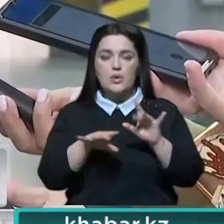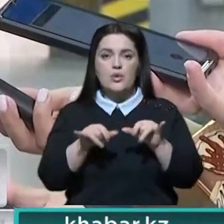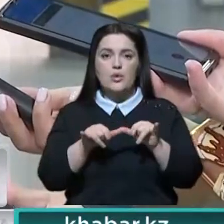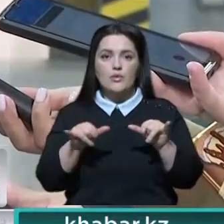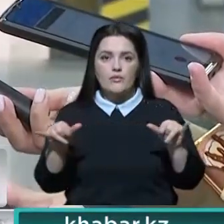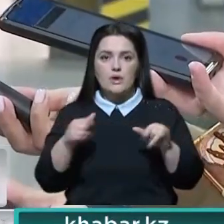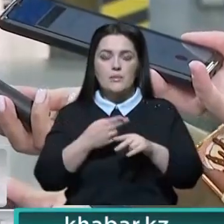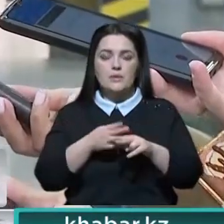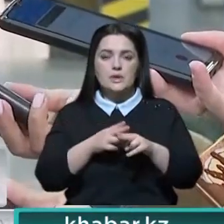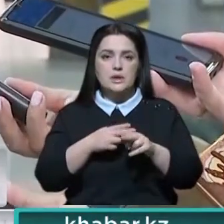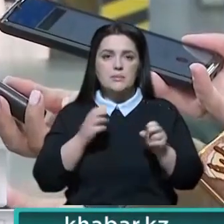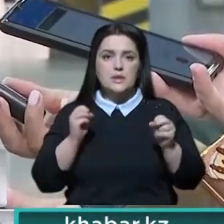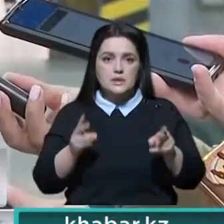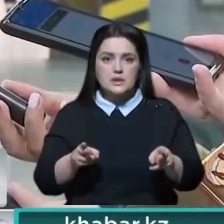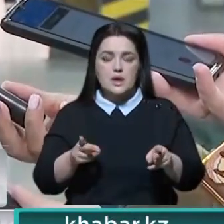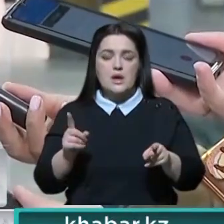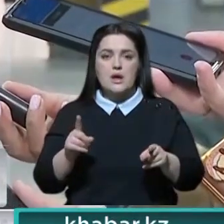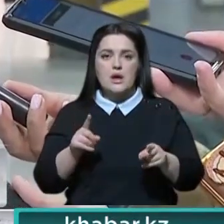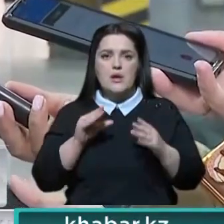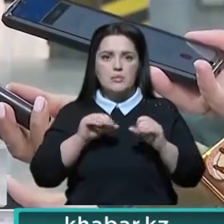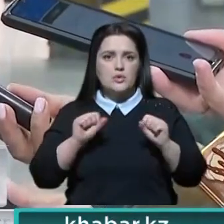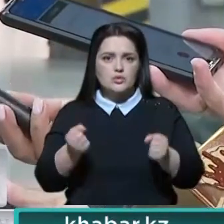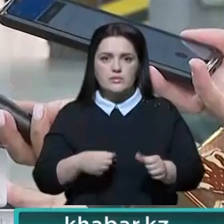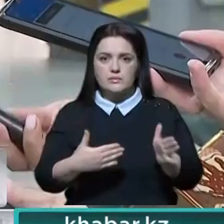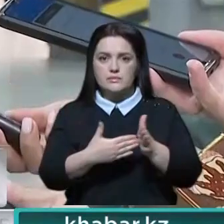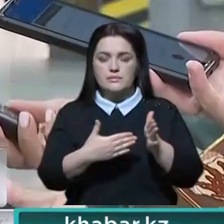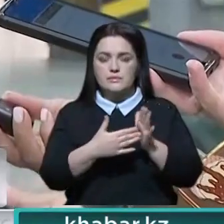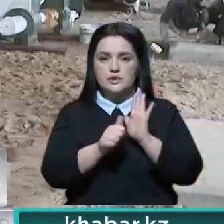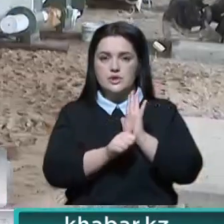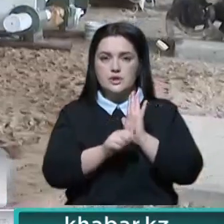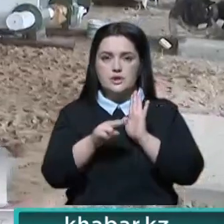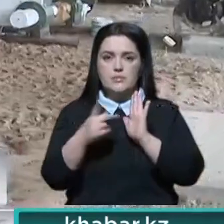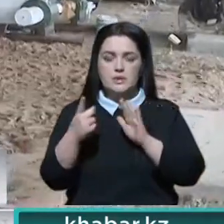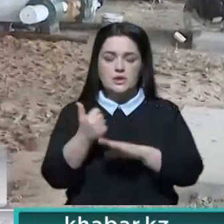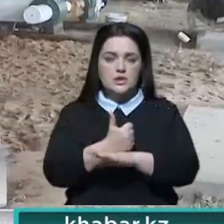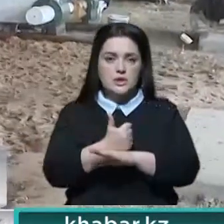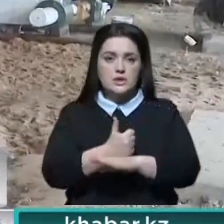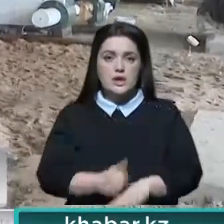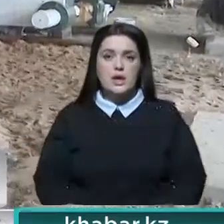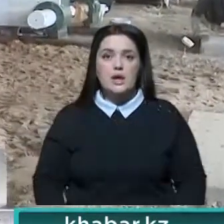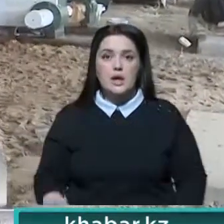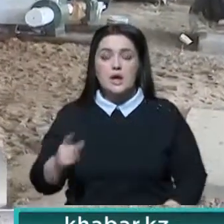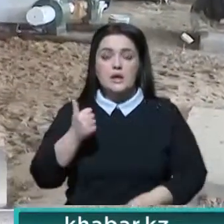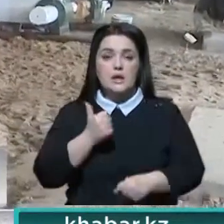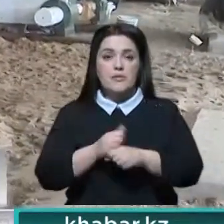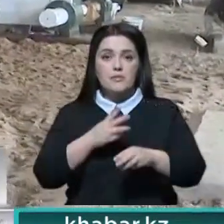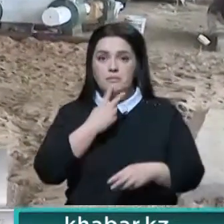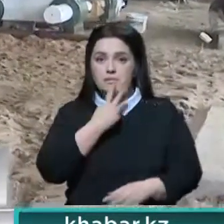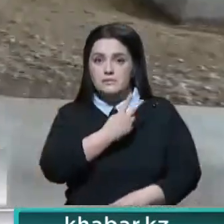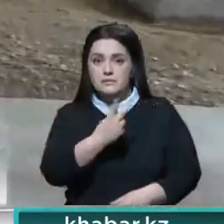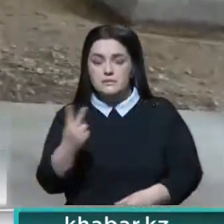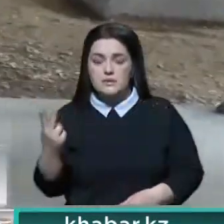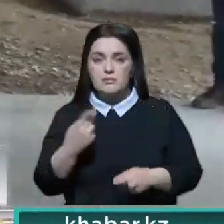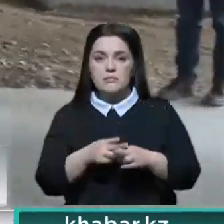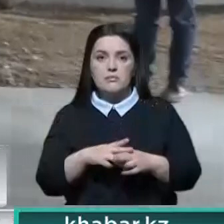системой безопасности. Автомобиль не разгоняется свыше 60 км в час. Далее глава правительства ознакомился с ходом